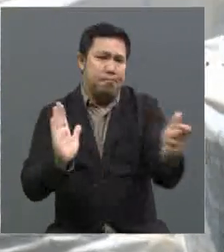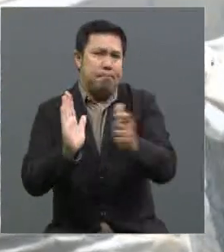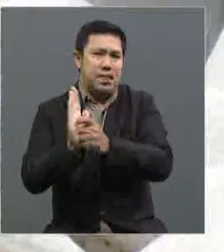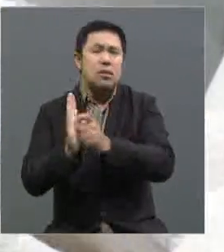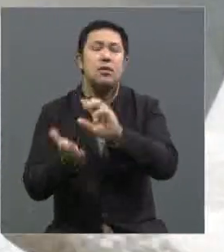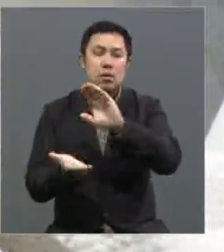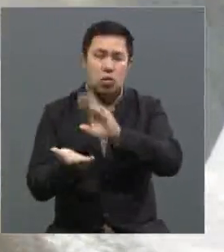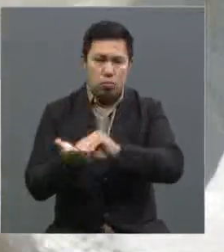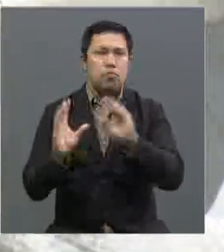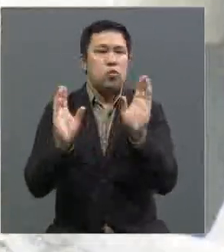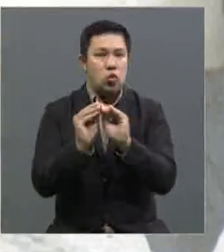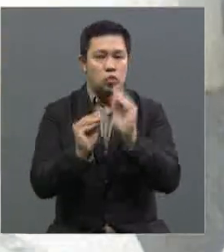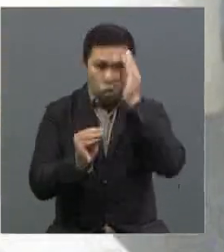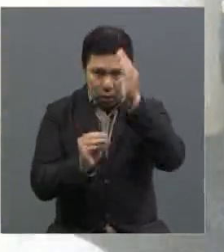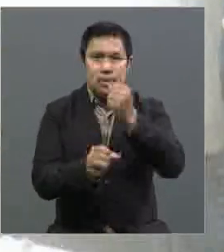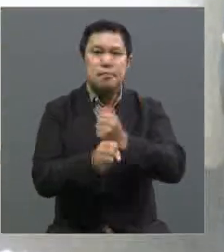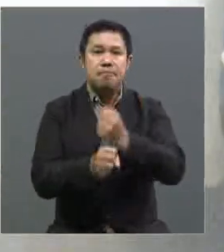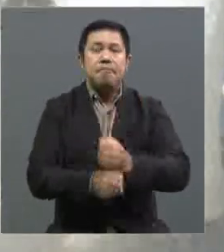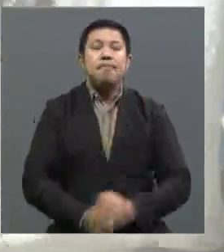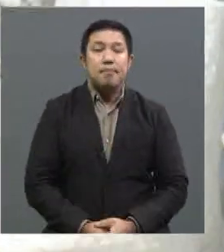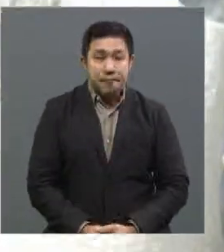ระเบียบวาระต่อไปครับ